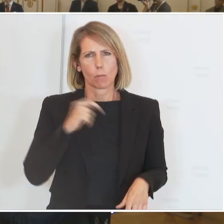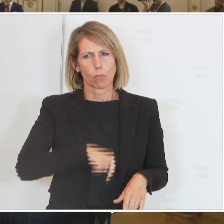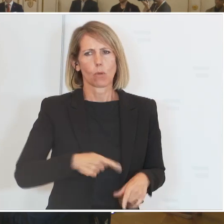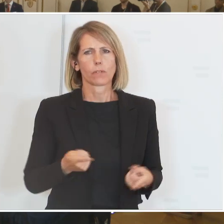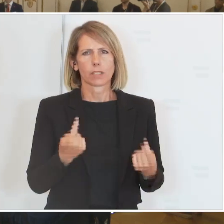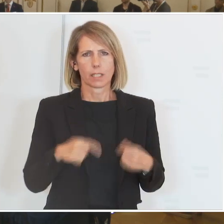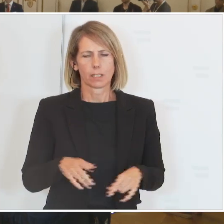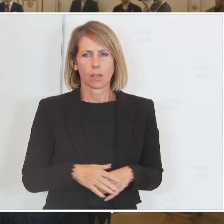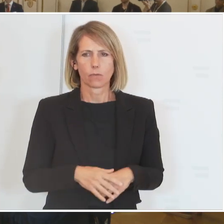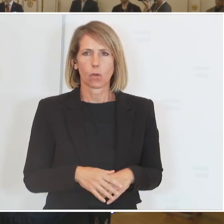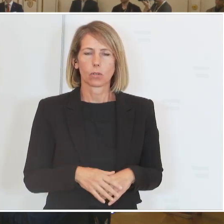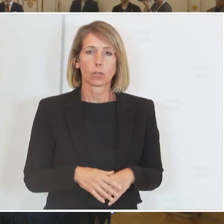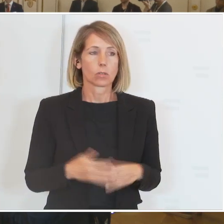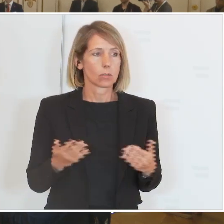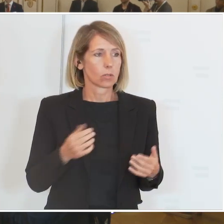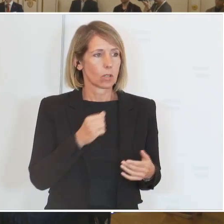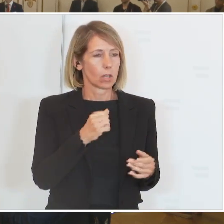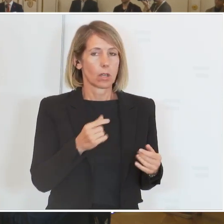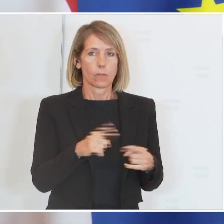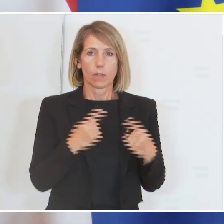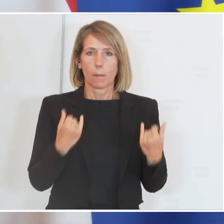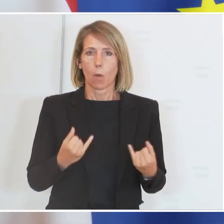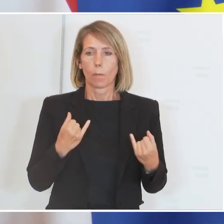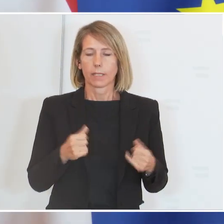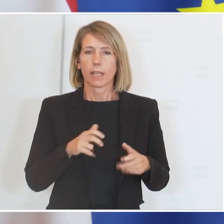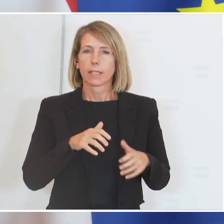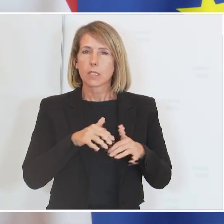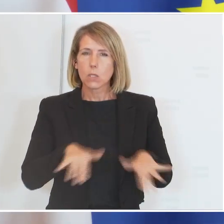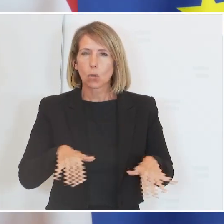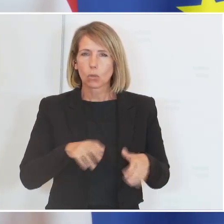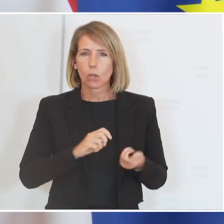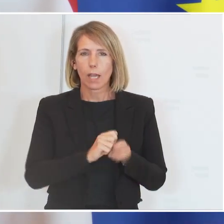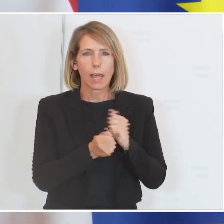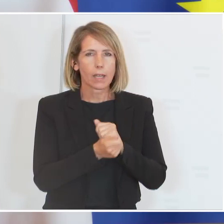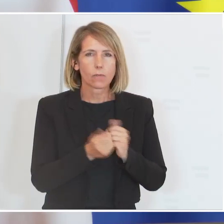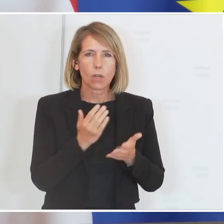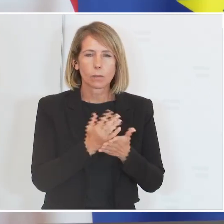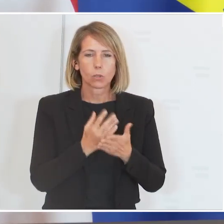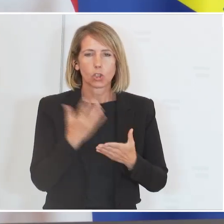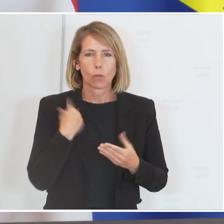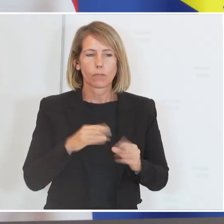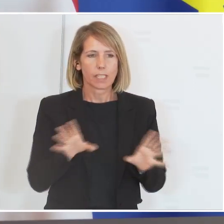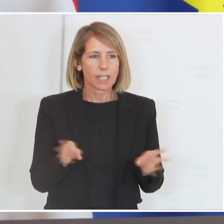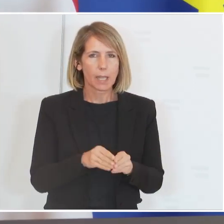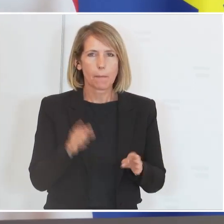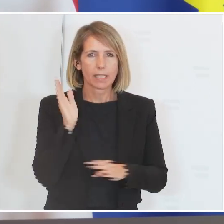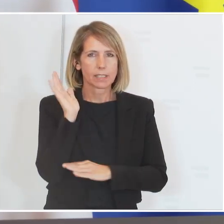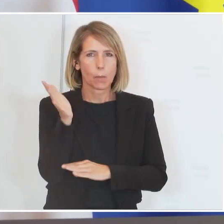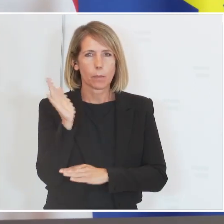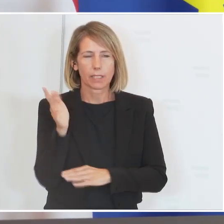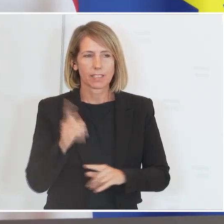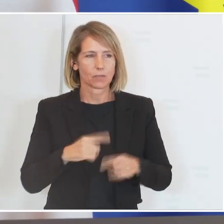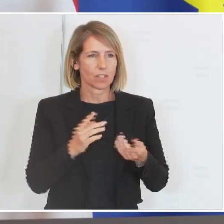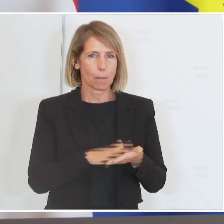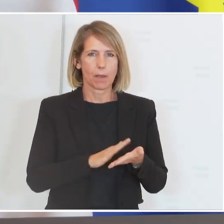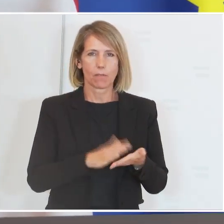Dadurch nicht gefährdet? Wir haben gerade eine der größten strukturellen Reformen schon wieder gemeinsam präsentiert. Ich denke, wir